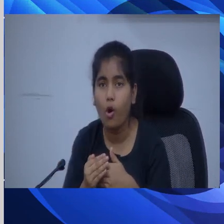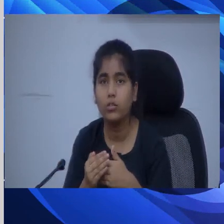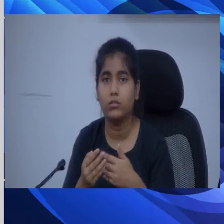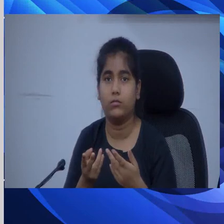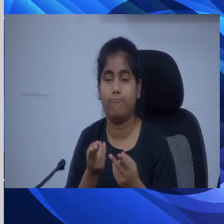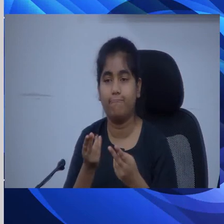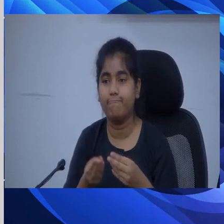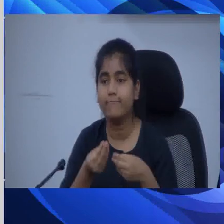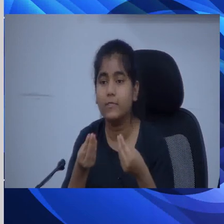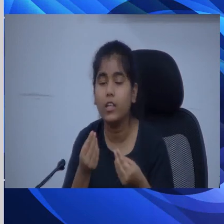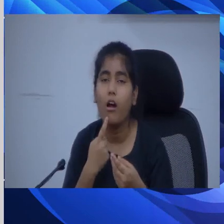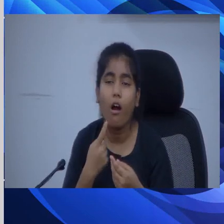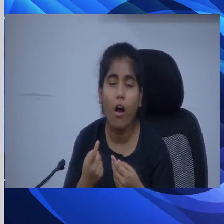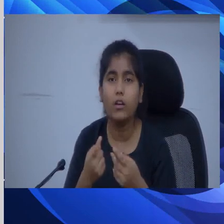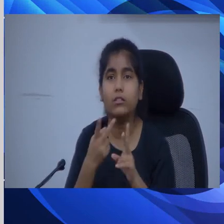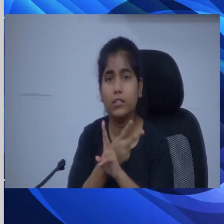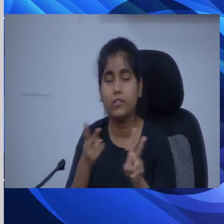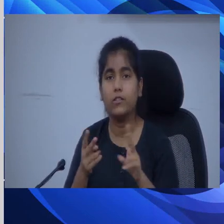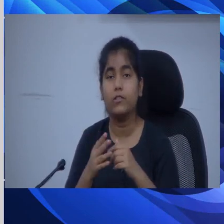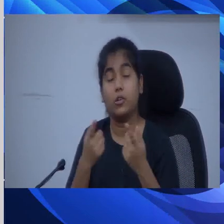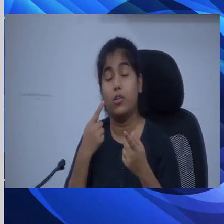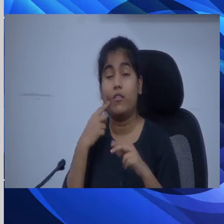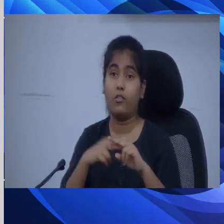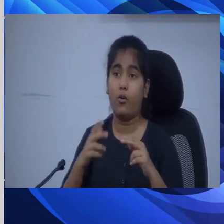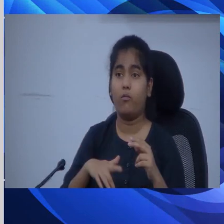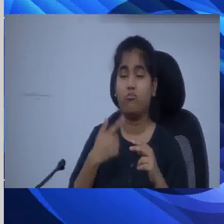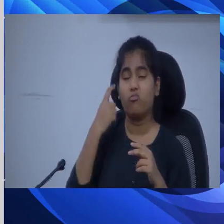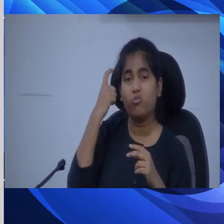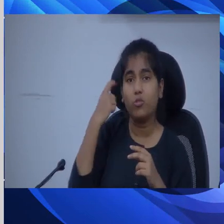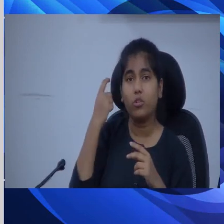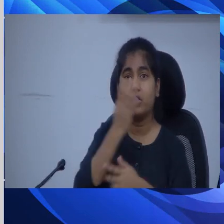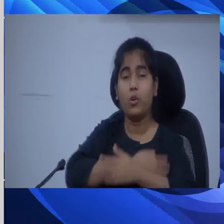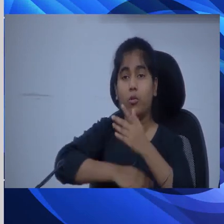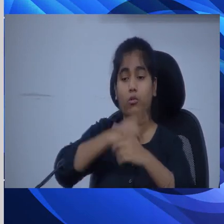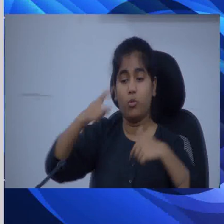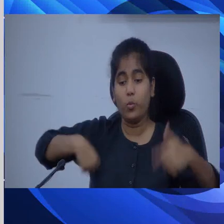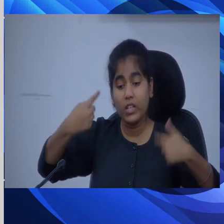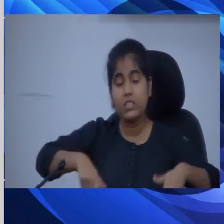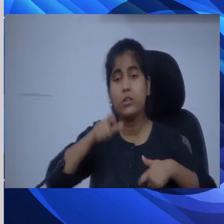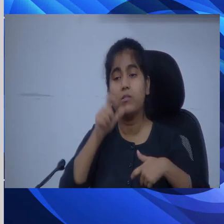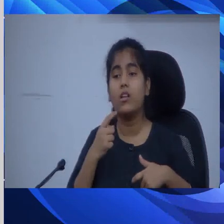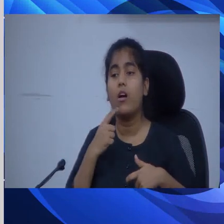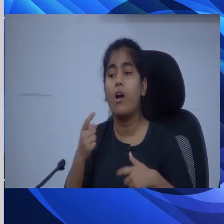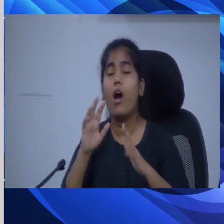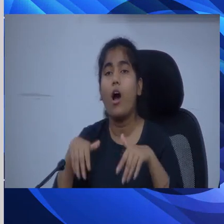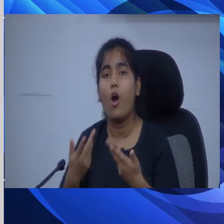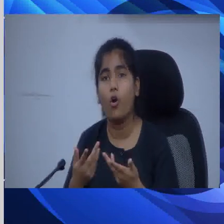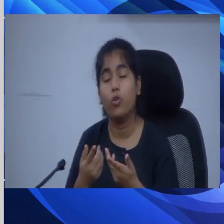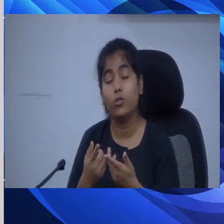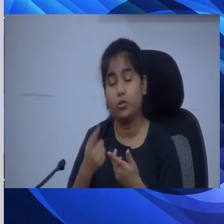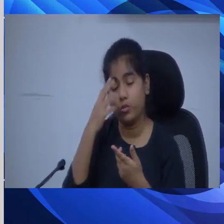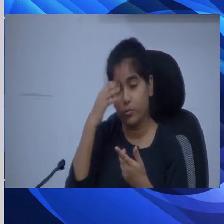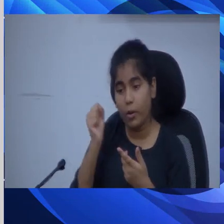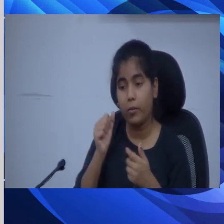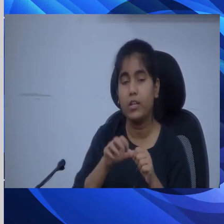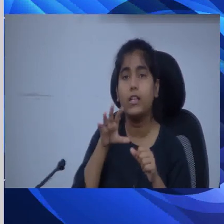पास जाके अपना देते हैं, पासपोर्ट शेयर करते हैं, या टिकट खरीदने के लिए बिल्कुल पास जाके आप पूछते हैं टिकट काउंटर पे। तो आप सोचें अगर कोई व्हीलचेयर पे होगा तो वो